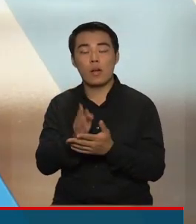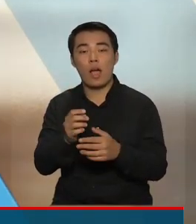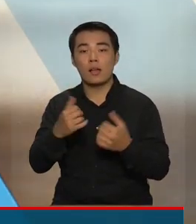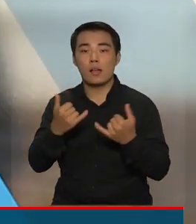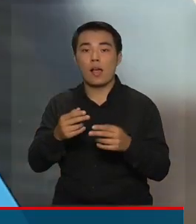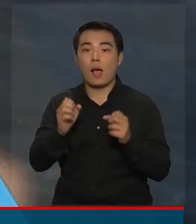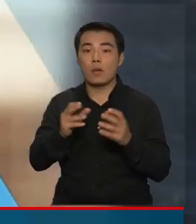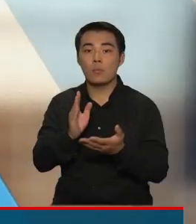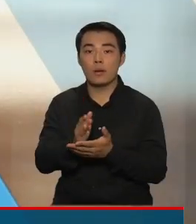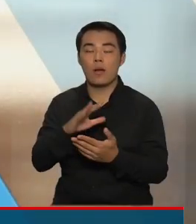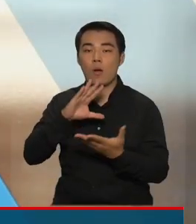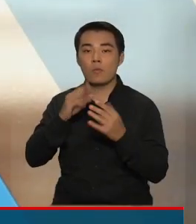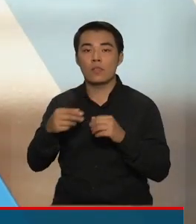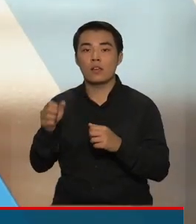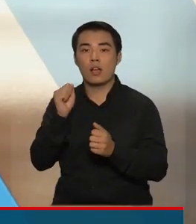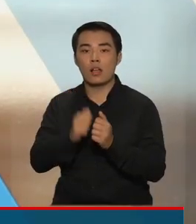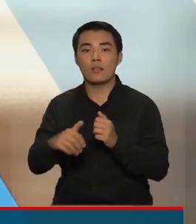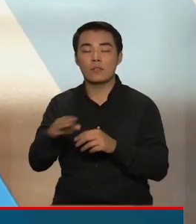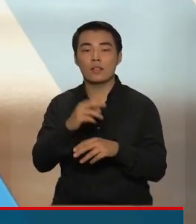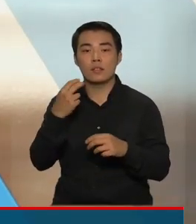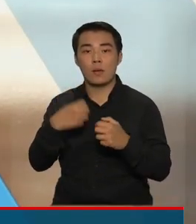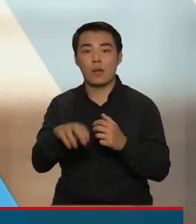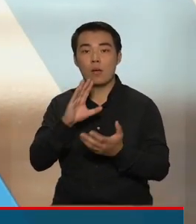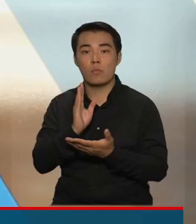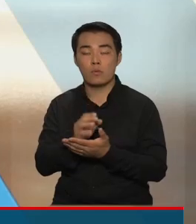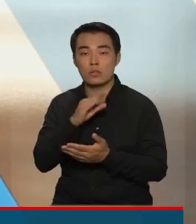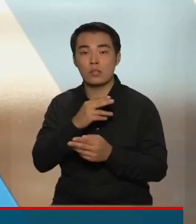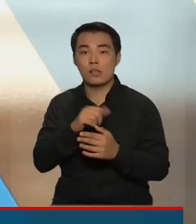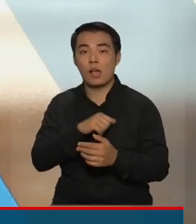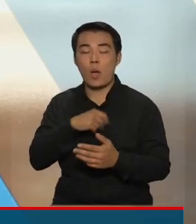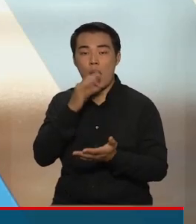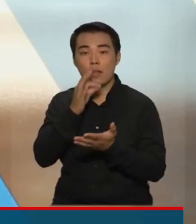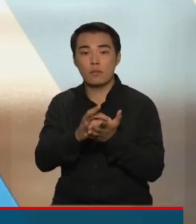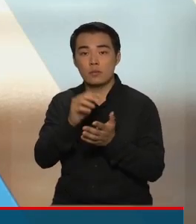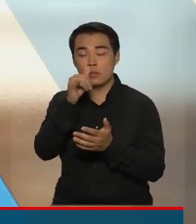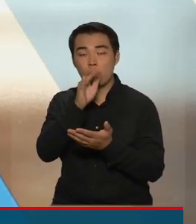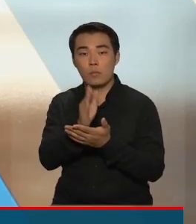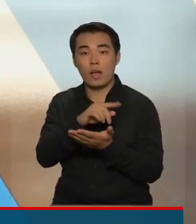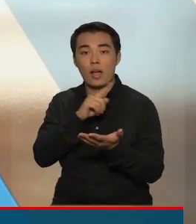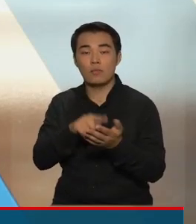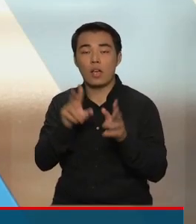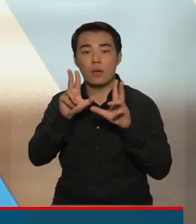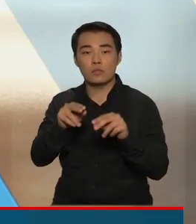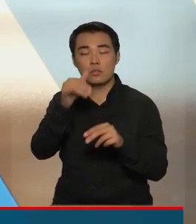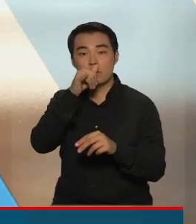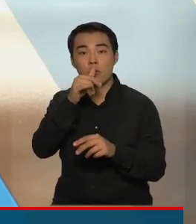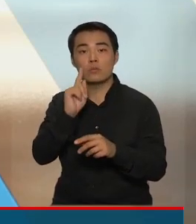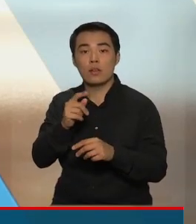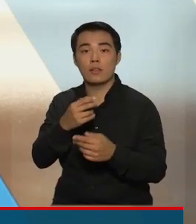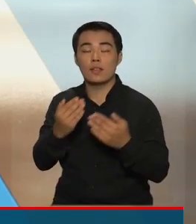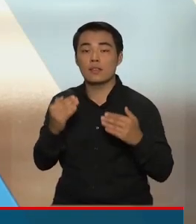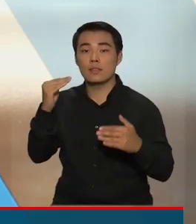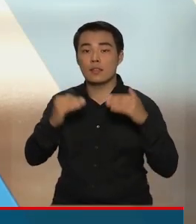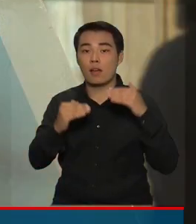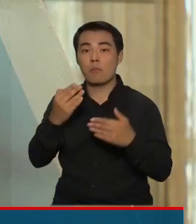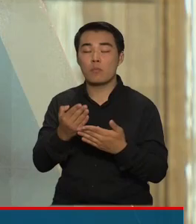темір болғаннан кейін әр жерде сынып қалуы мүмкін. Сол сұраққа біз жауап бергенбіз, жалпы кепілдік бере алмаймыз деп. Бірақ та салыстырған